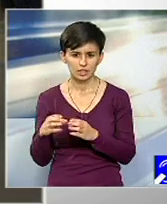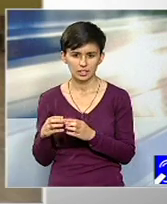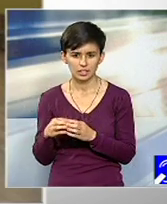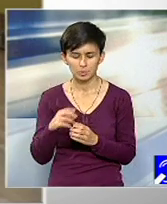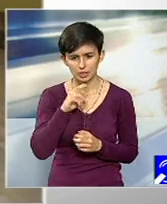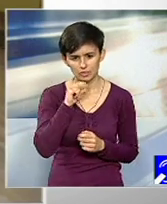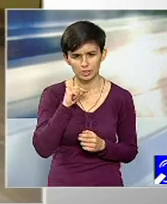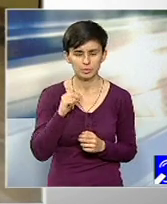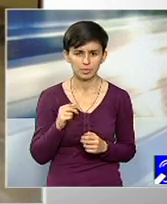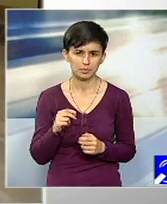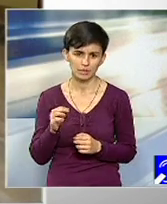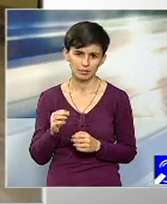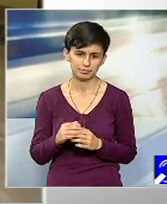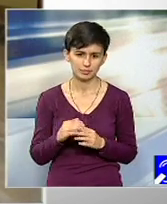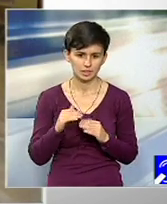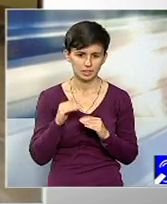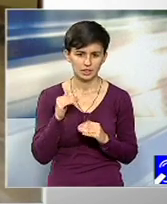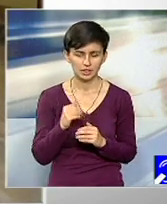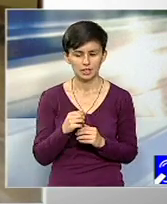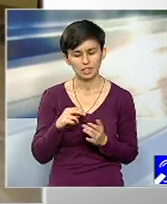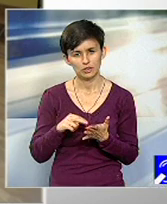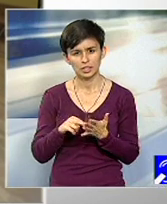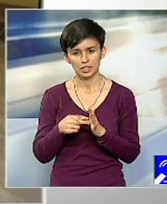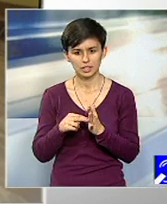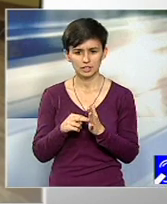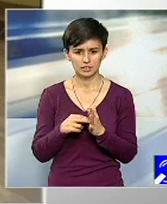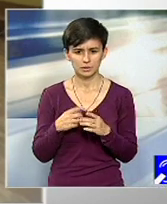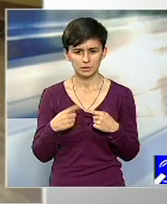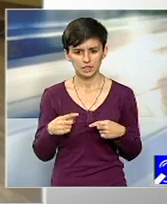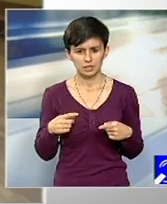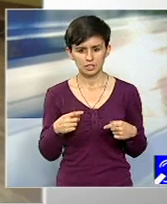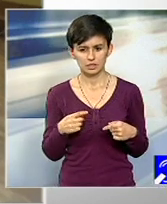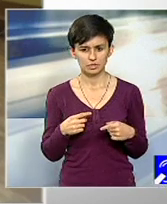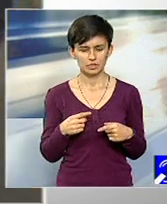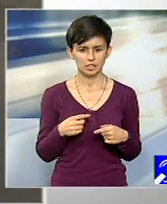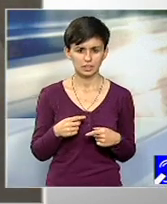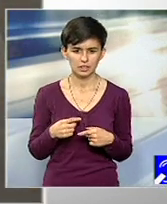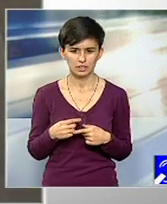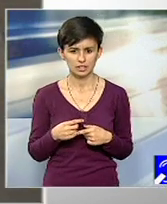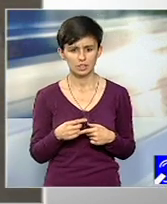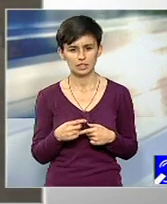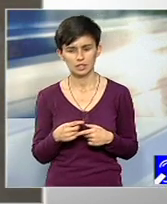și ne organizăm diferite scheme prin care derutăm adversarul.